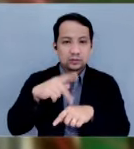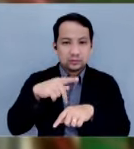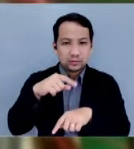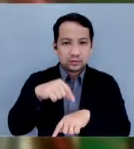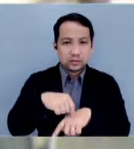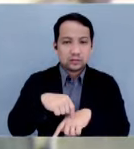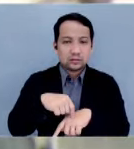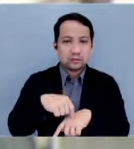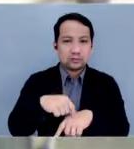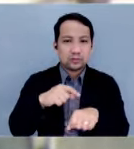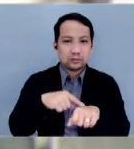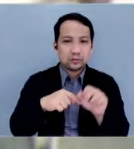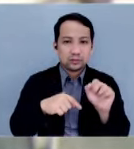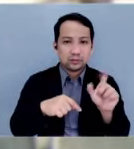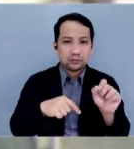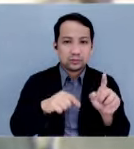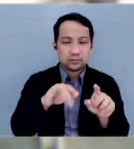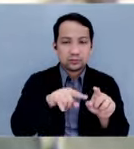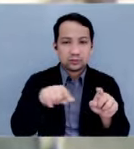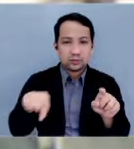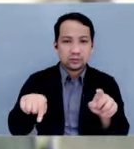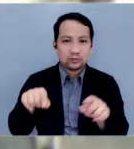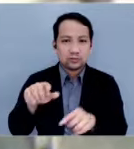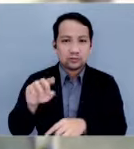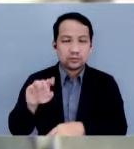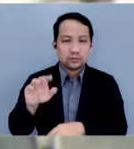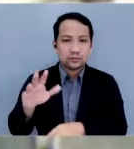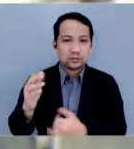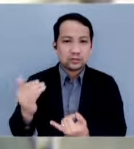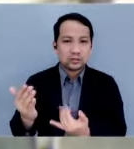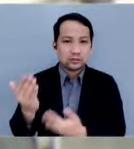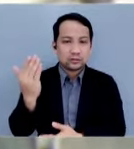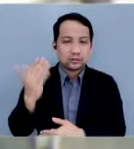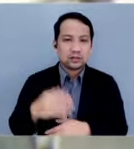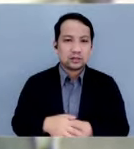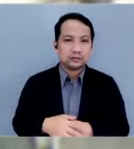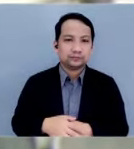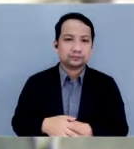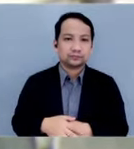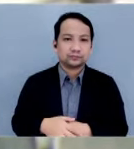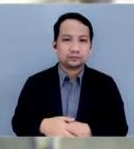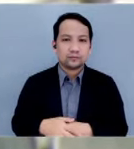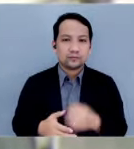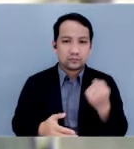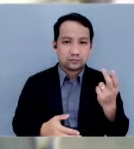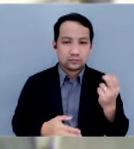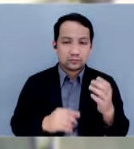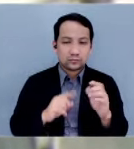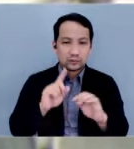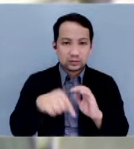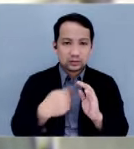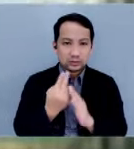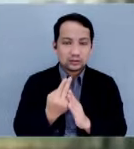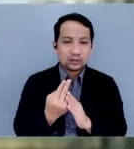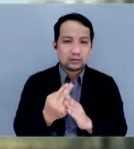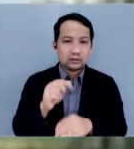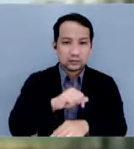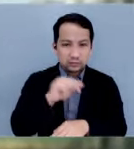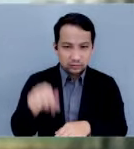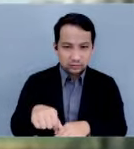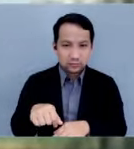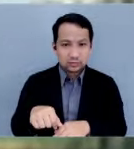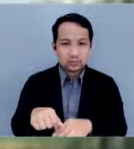mula 11:15 ng gabi hanggang 4:15 ng umaga bukas. Habang 12 oras naman ang power interruption sa Alabang simula